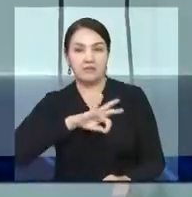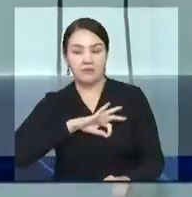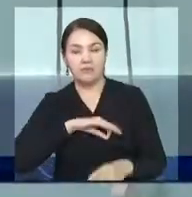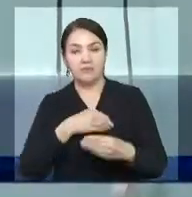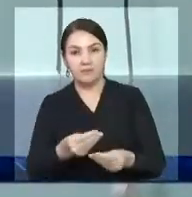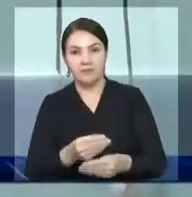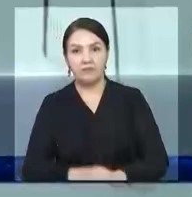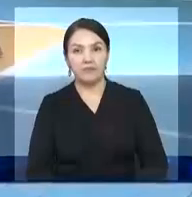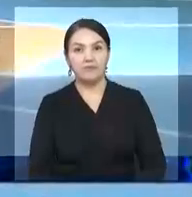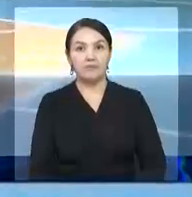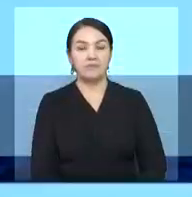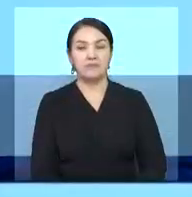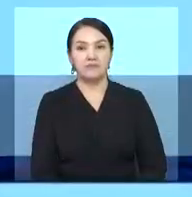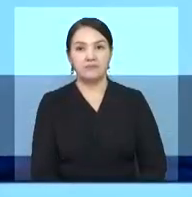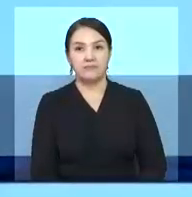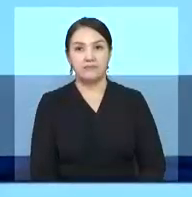табысталды.